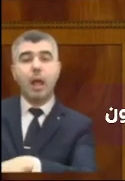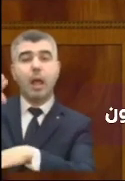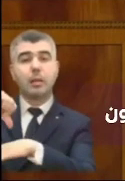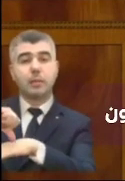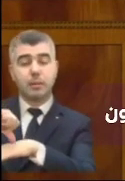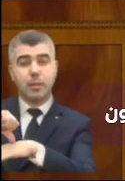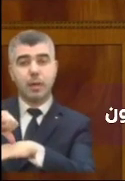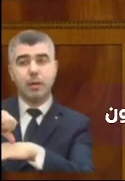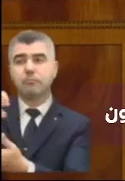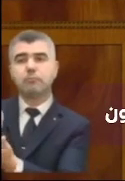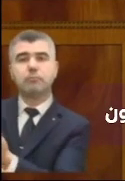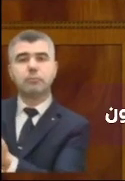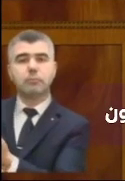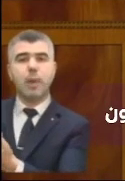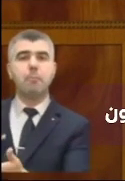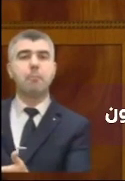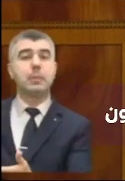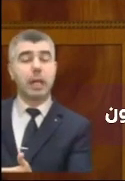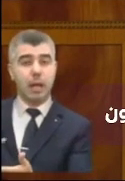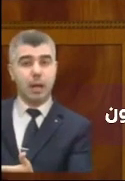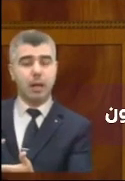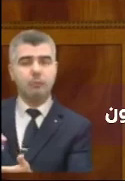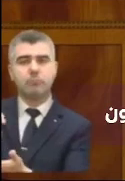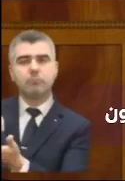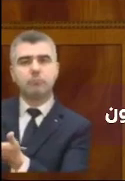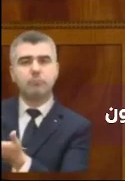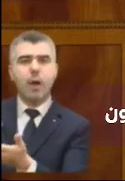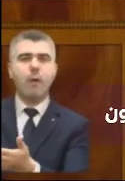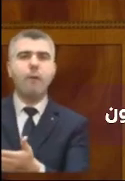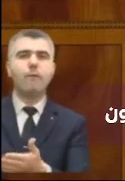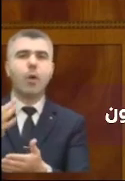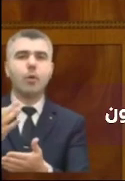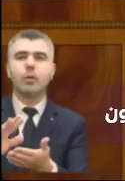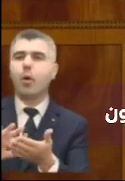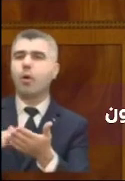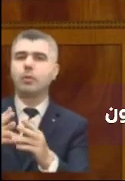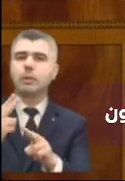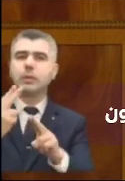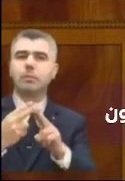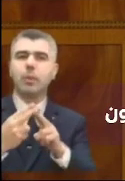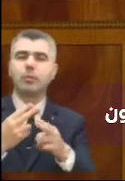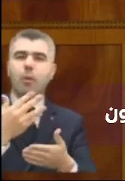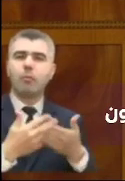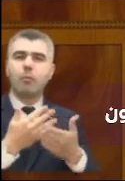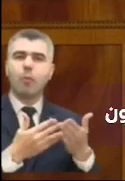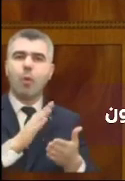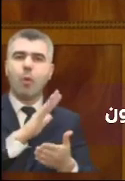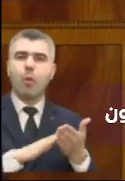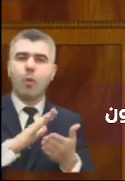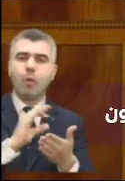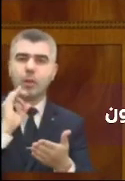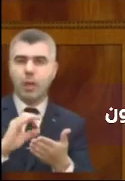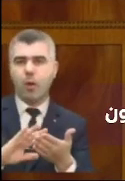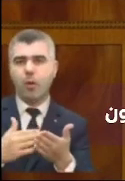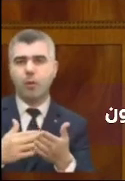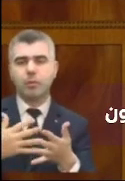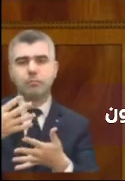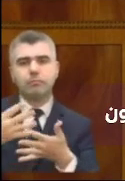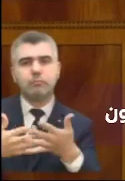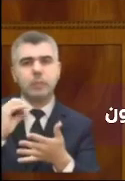عاصمتنا مناطقنا مدننا مارسيليا ليون وتولوز لافغ ومونبلييه ليل